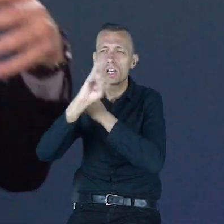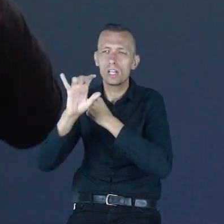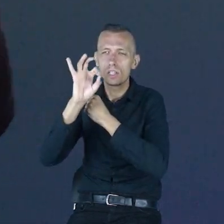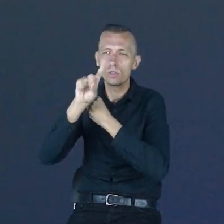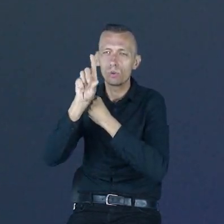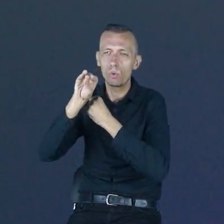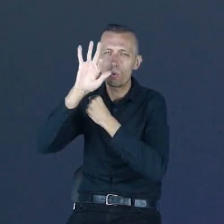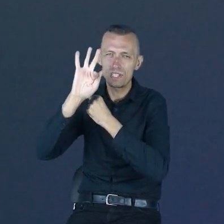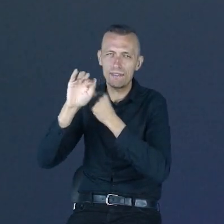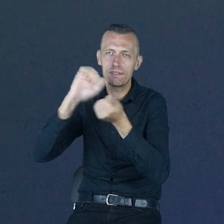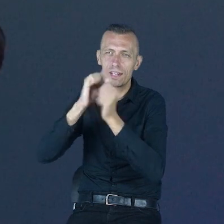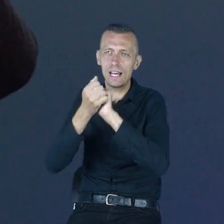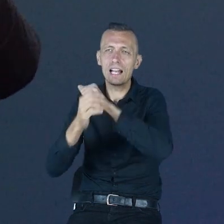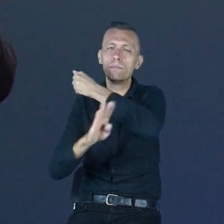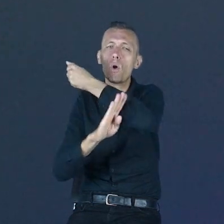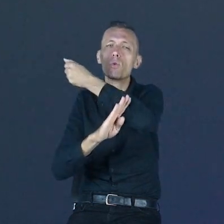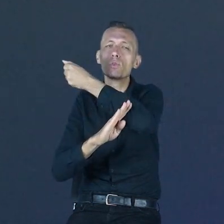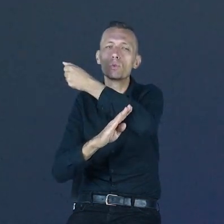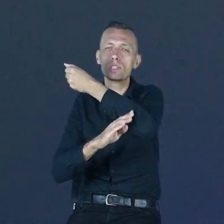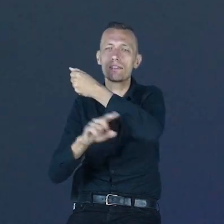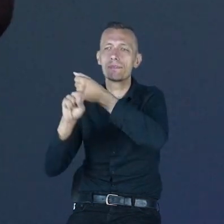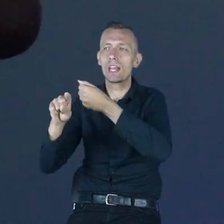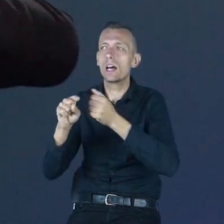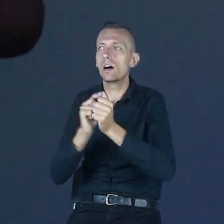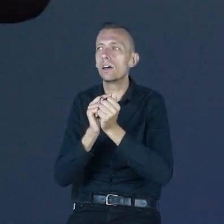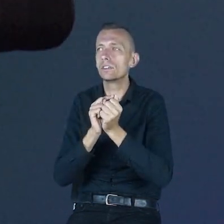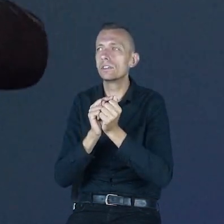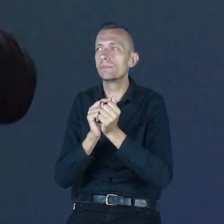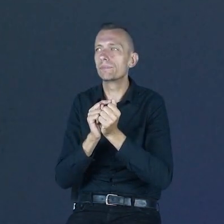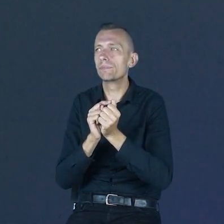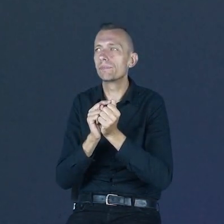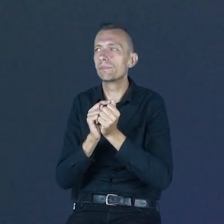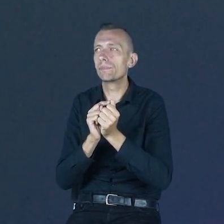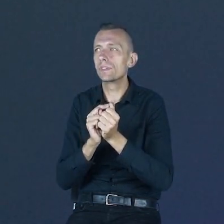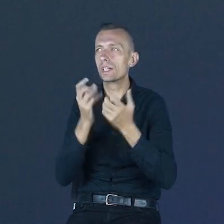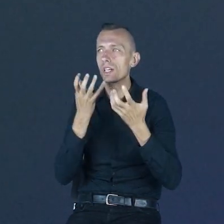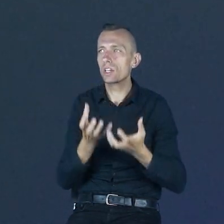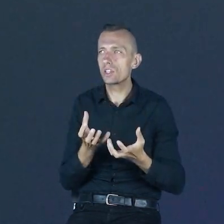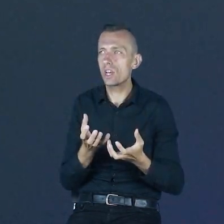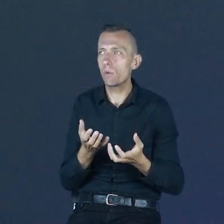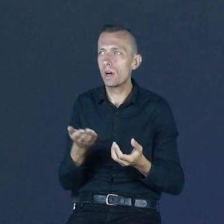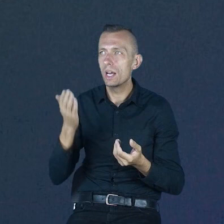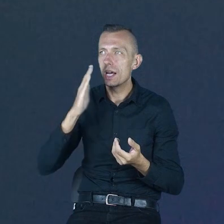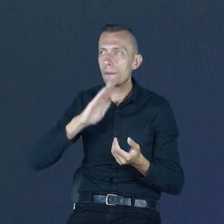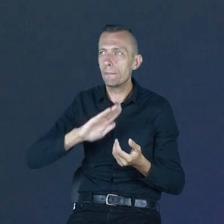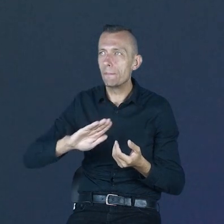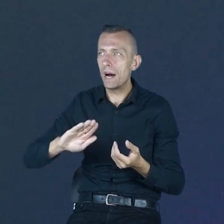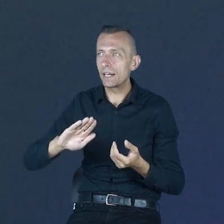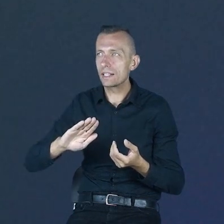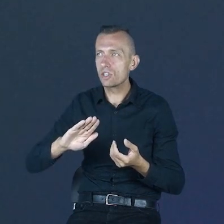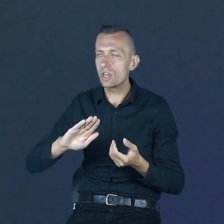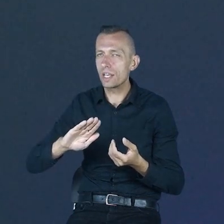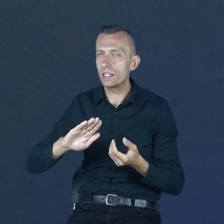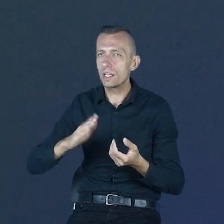być wielkim przed swoimi braćmi. Chciał ich łokciami rozepchać. Bóg musiał go upokorzyć, bo nie był